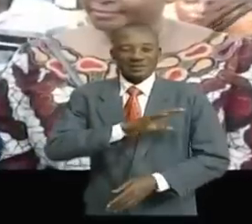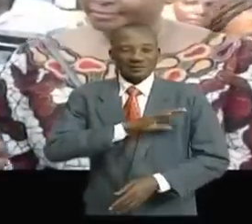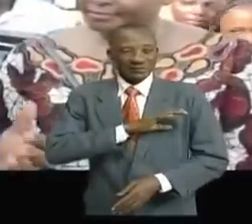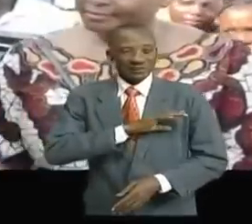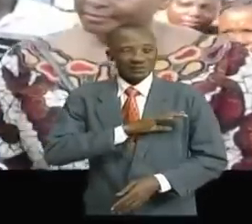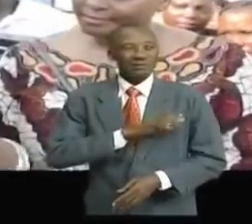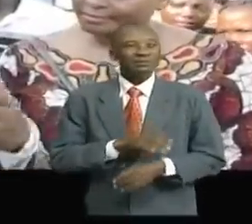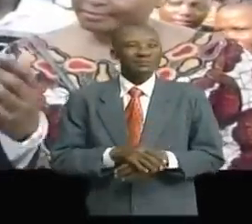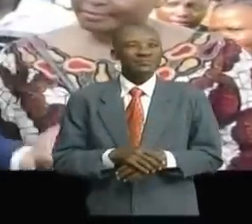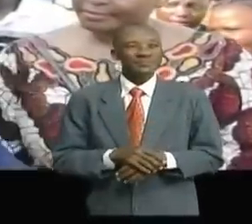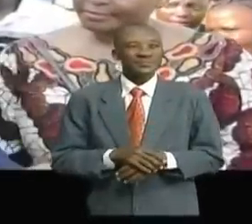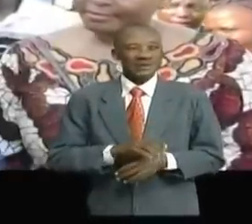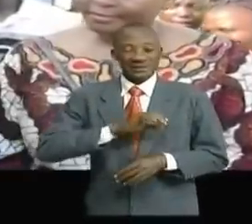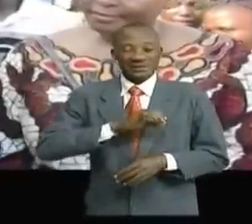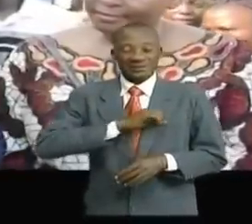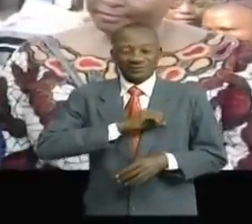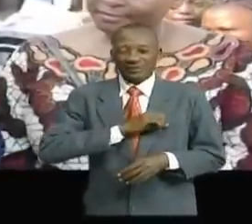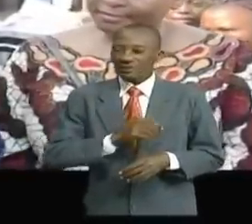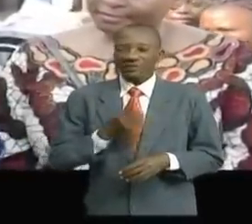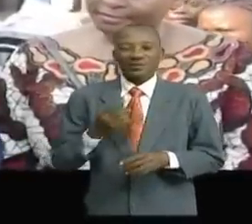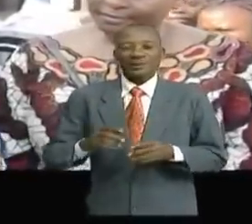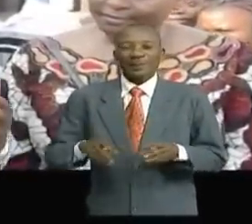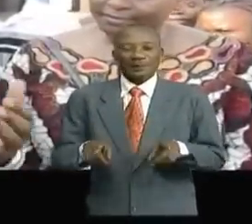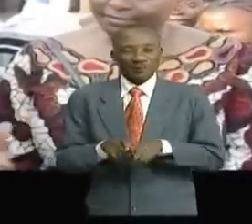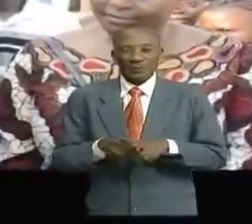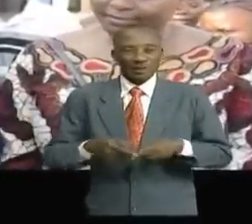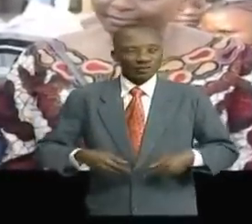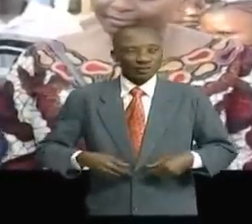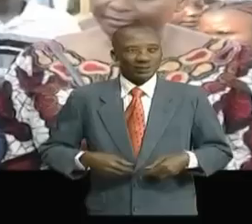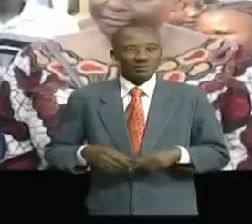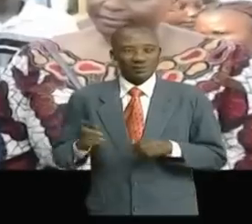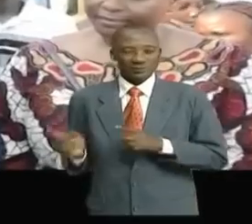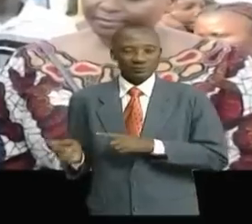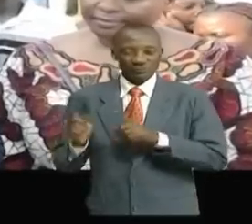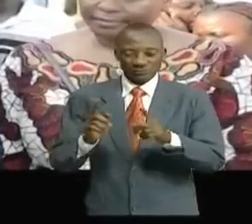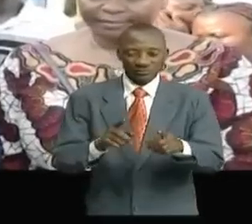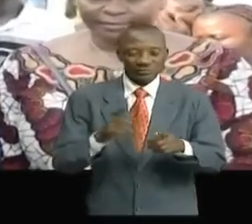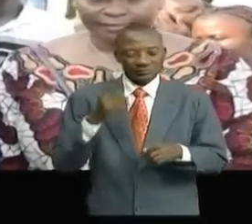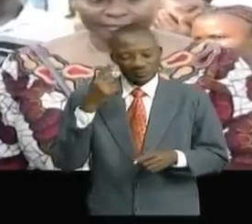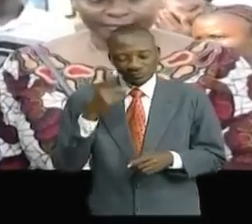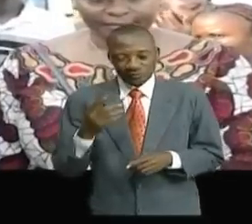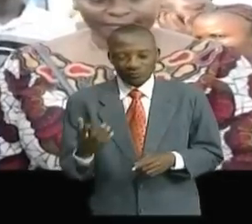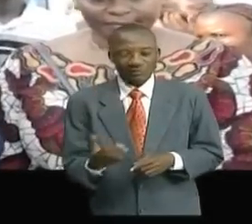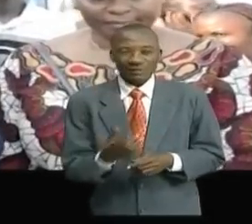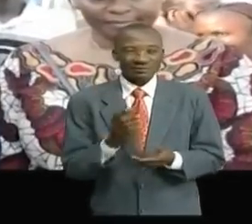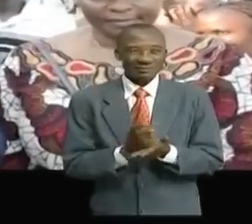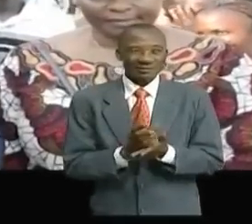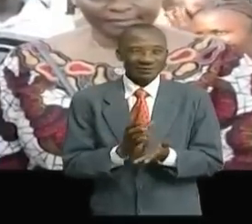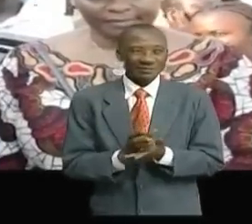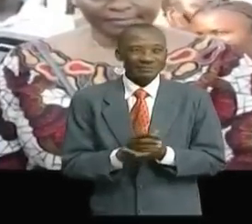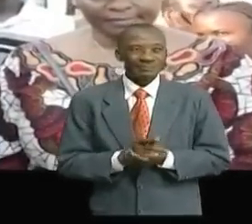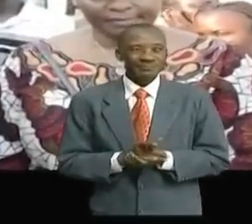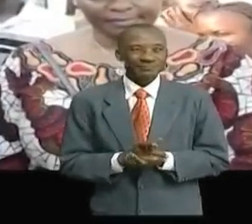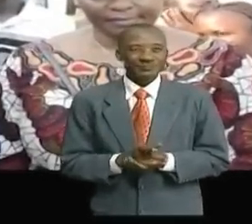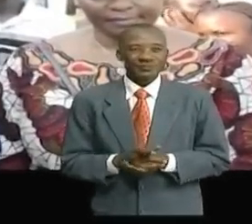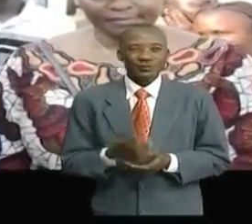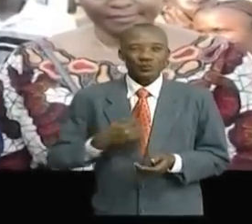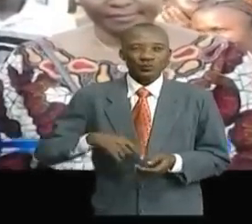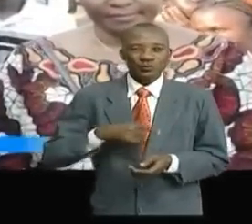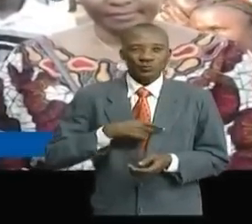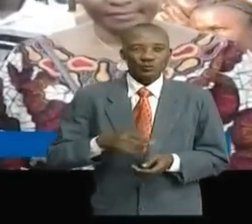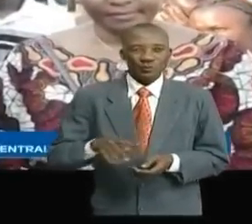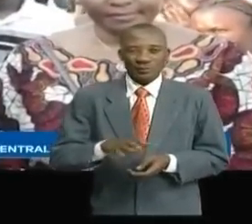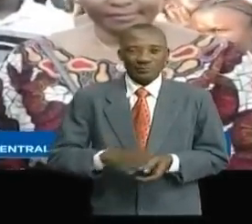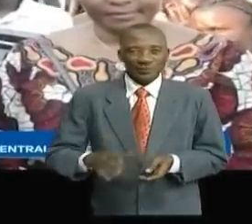ici, nous devons leur montrer l'exemple. Nous devons leur montrer que nous sommes Congolais. Nous avons un seul pays. Et